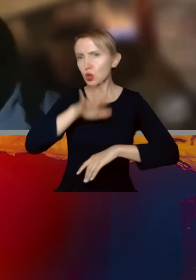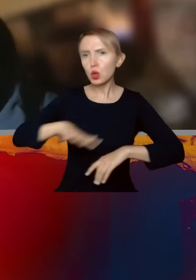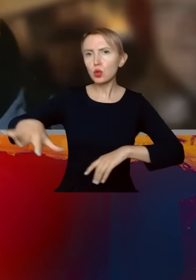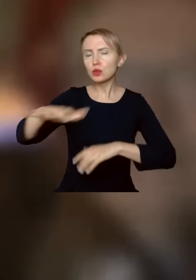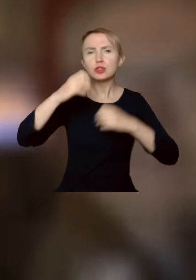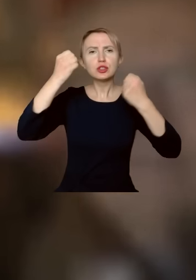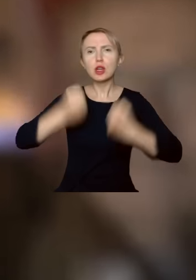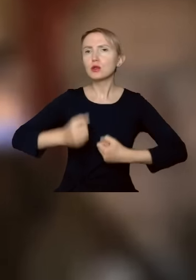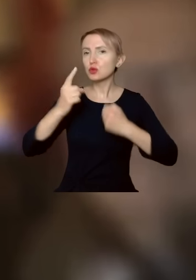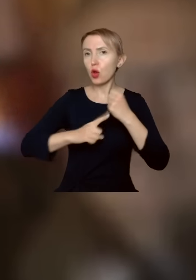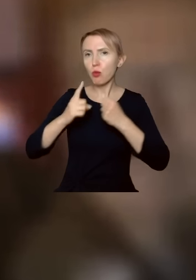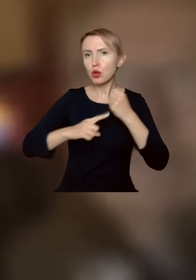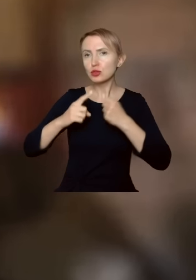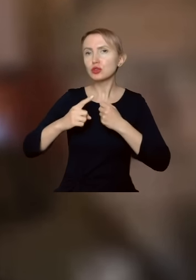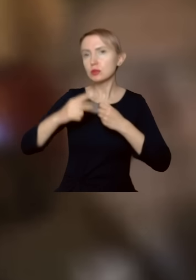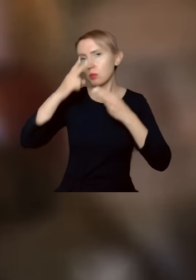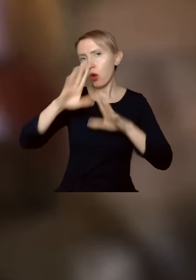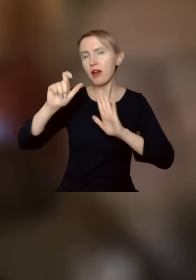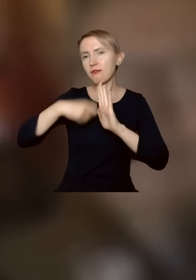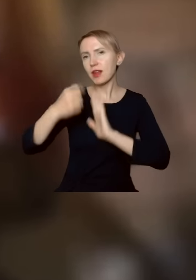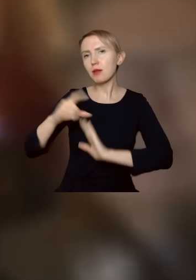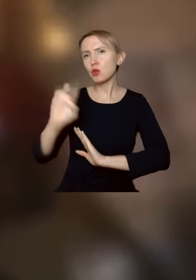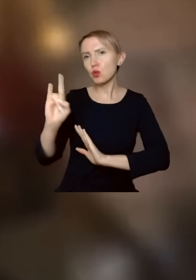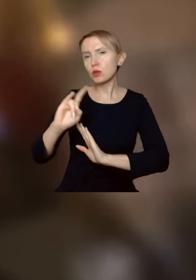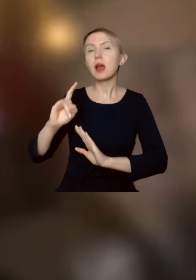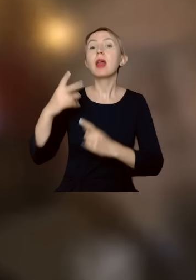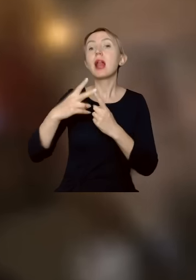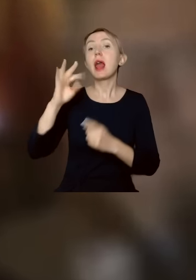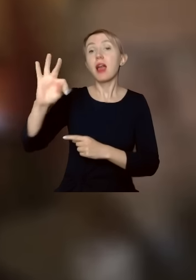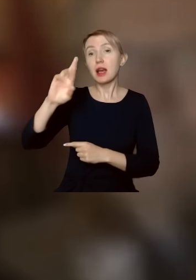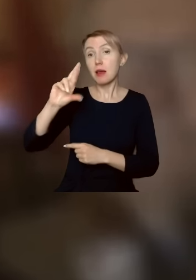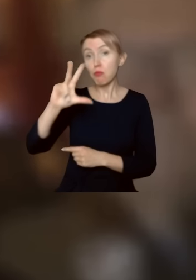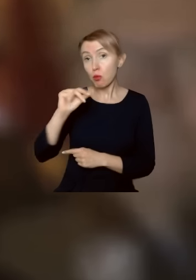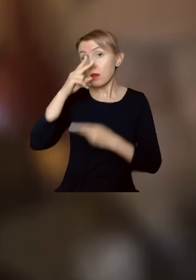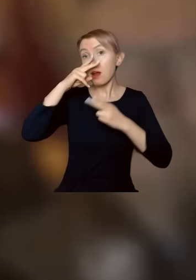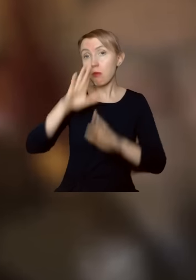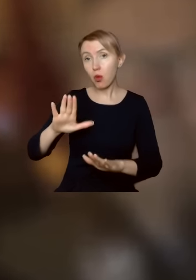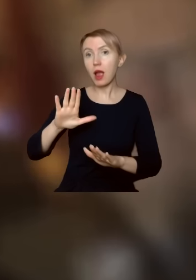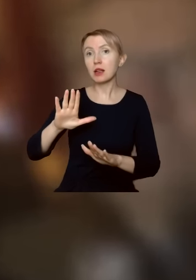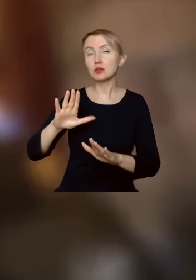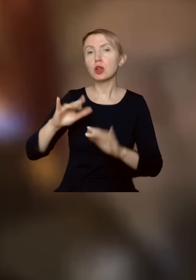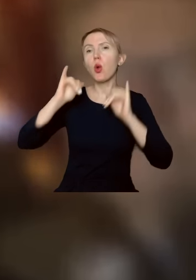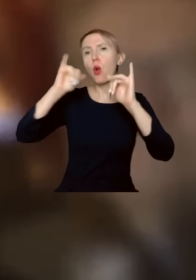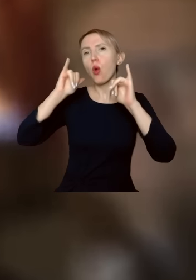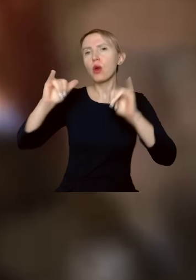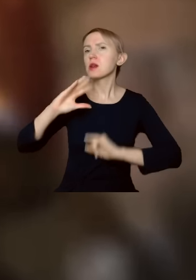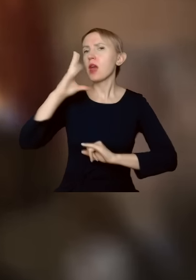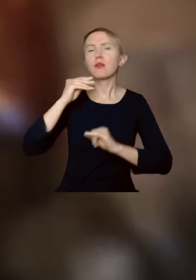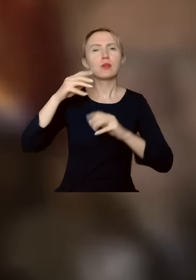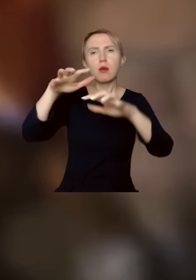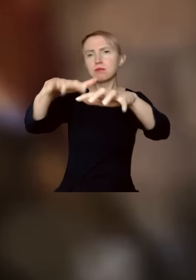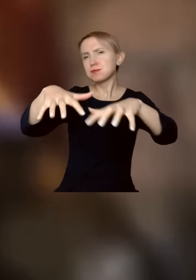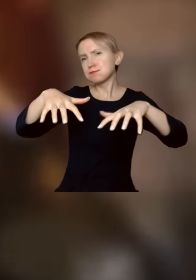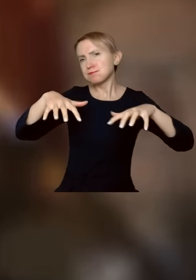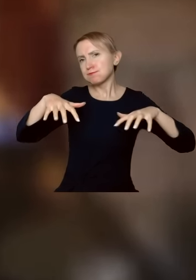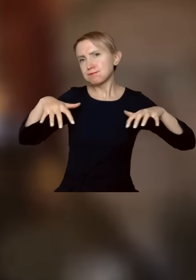policzyć. Wrzucimy później filmiki na YouTube'a Telewizji Republika pokazujące przy okrzykach, jak wielki